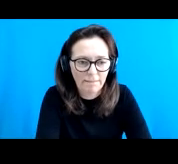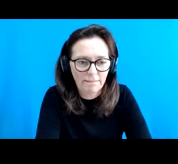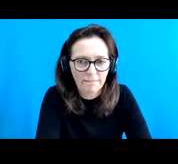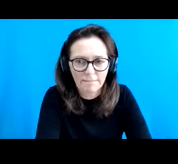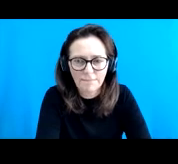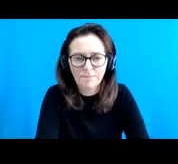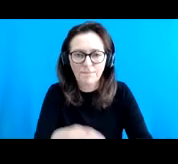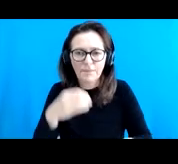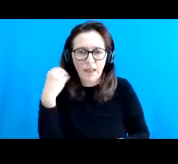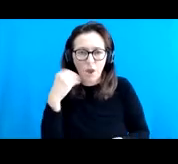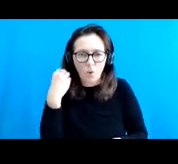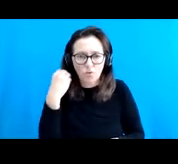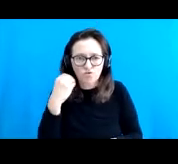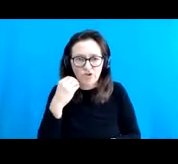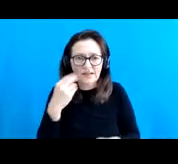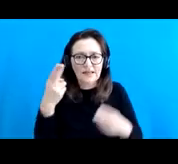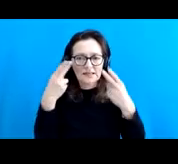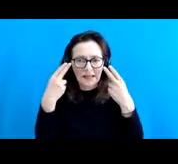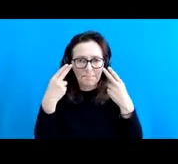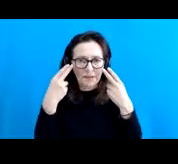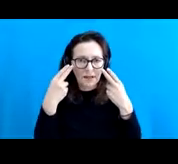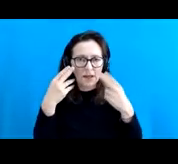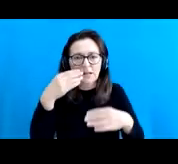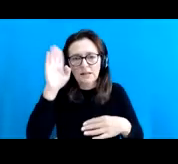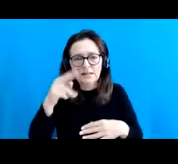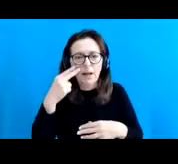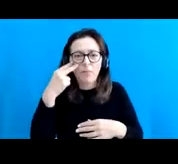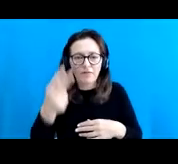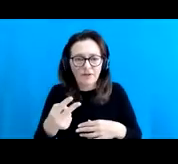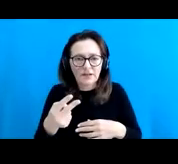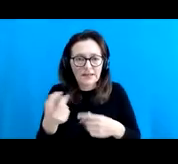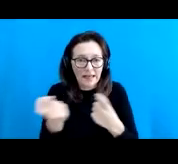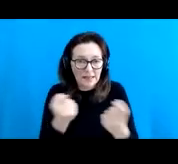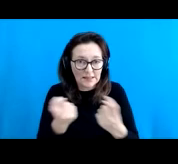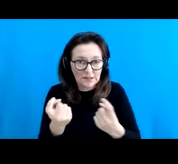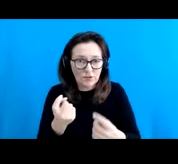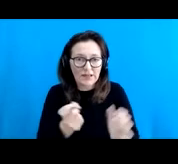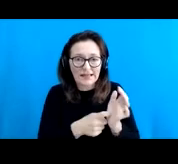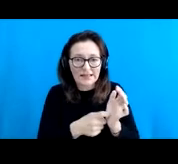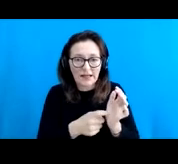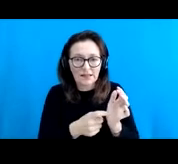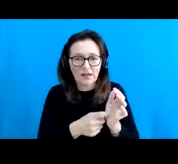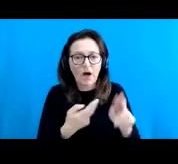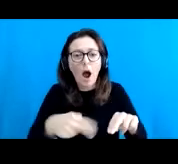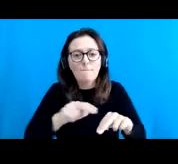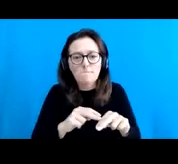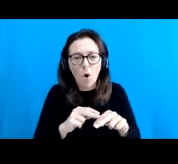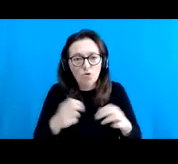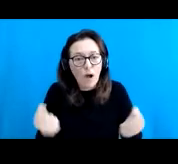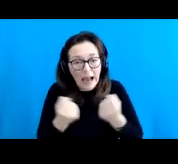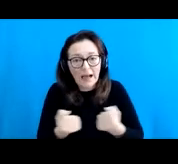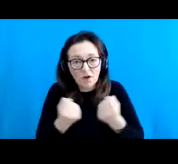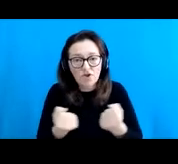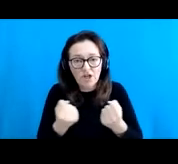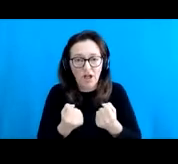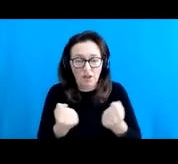Učenje slepih in slabovidnih je izziv, saj zahteva polno angažiranost in inovativni pristop učenja. To